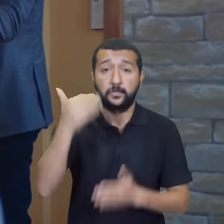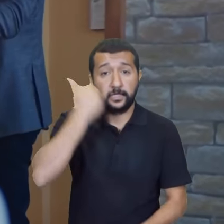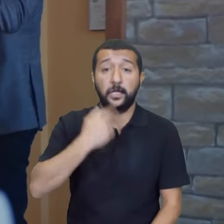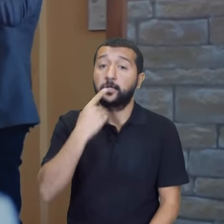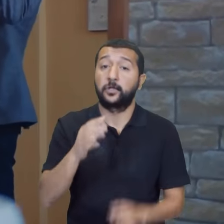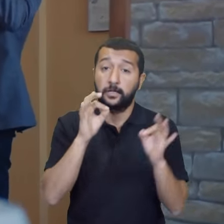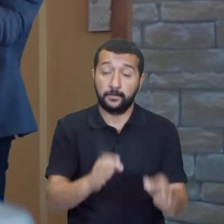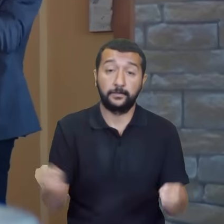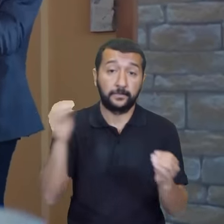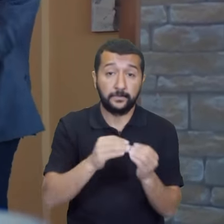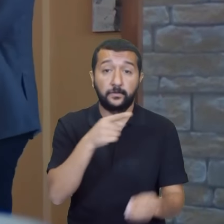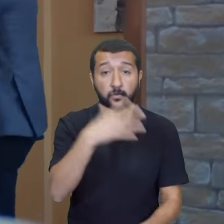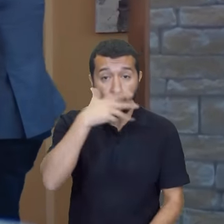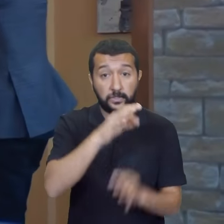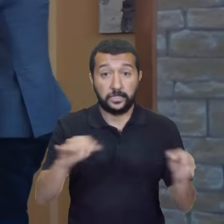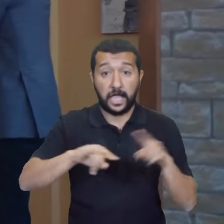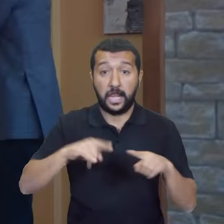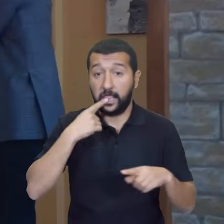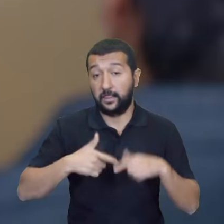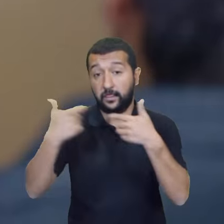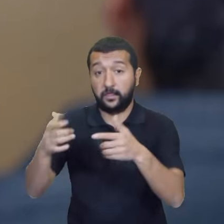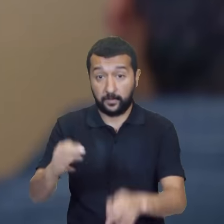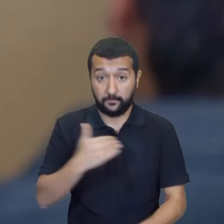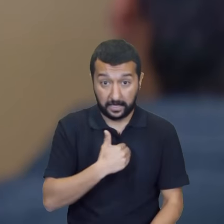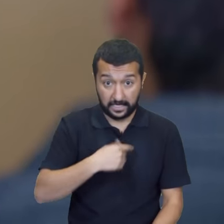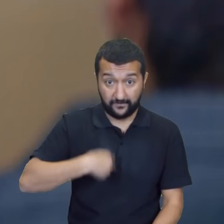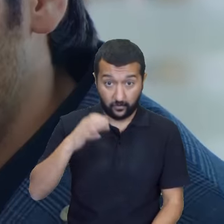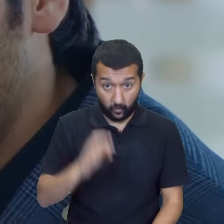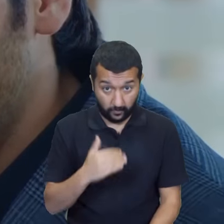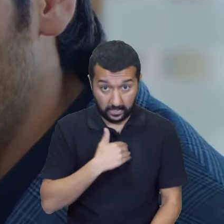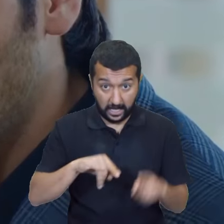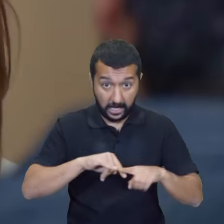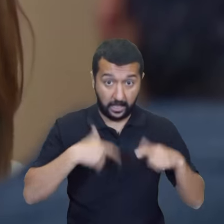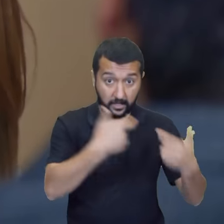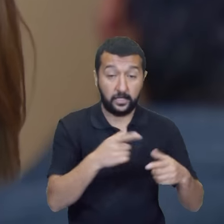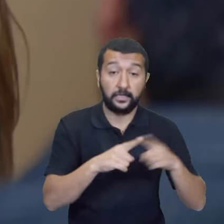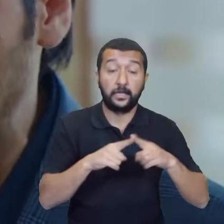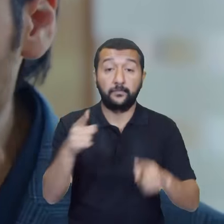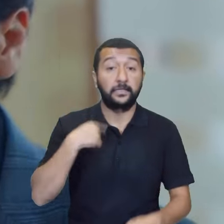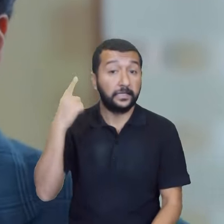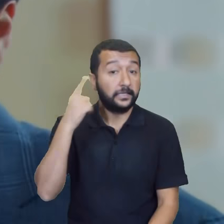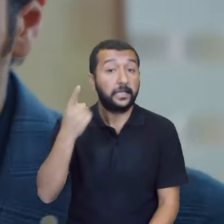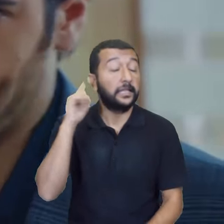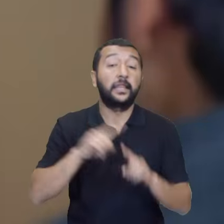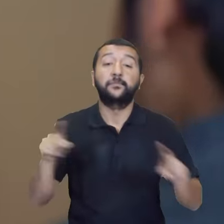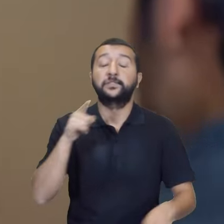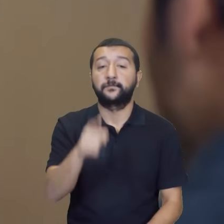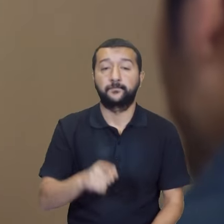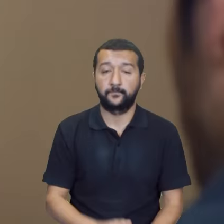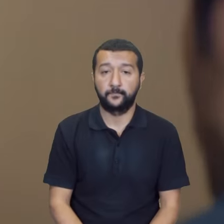yalanı söyleyebiliyorsun. Bir de yani zerre kadar utanmadan Hale'ye iftira atıyorsun. Ben iftira atıyorum Hale'ye. Tarık beni bir dinlersen... Dinlemeyeceğim.